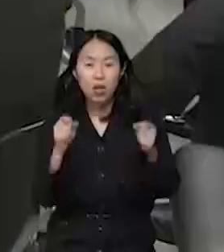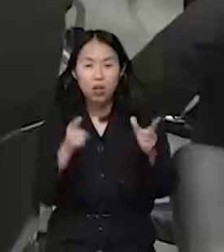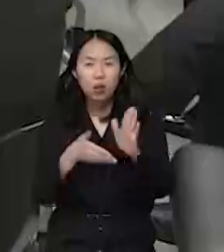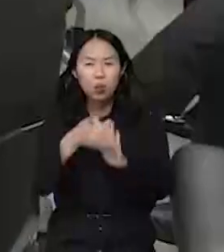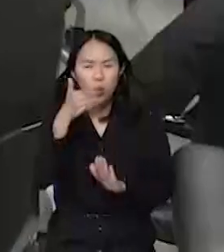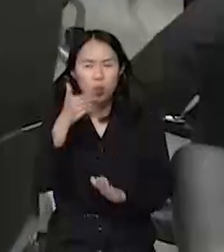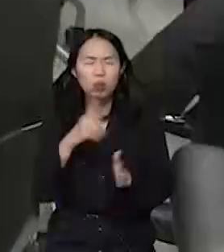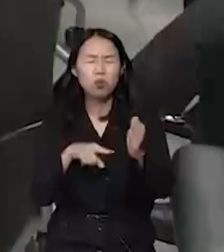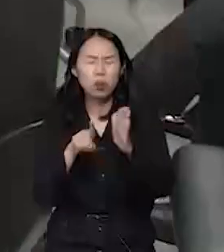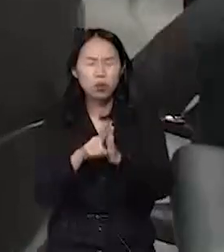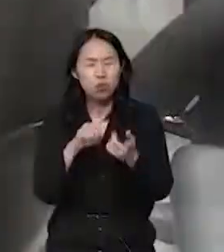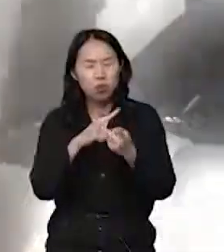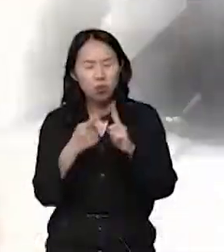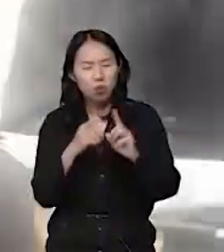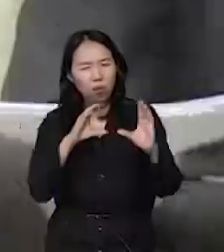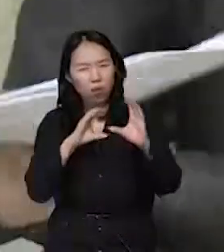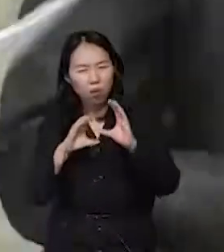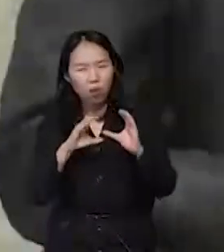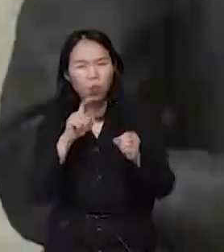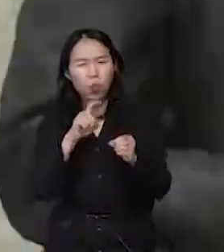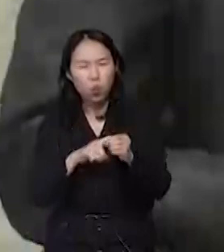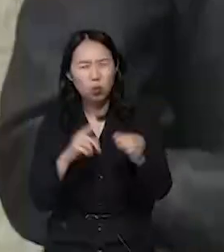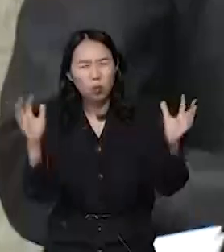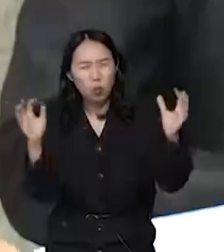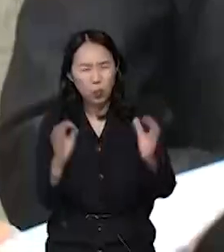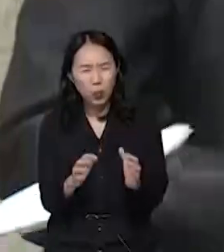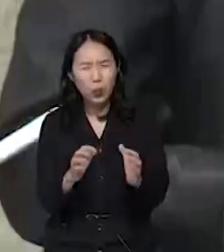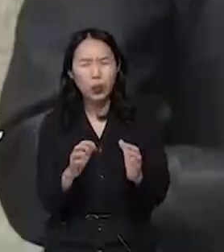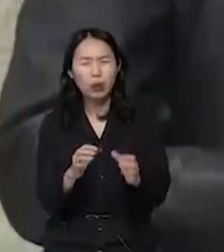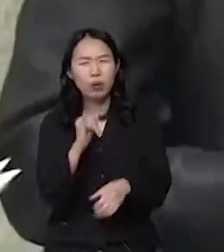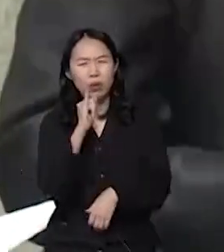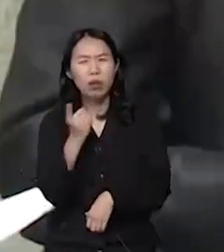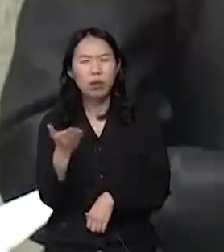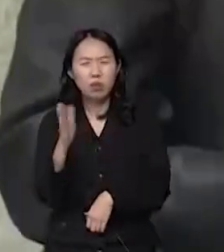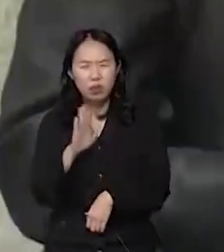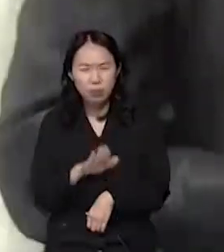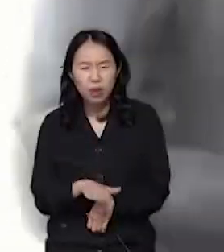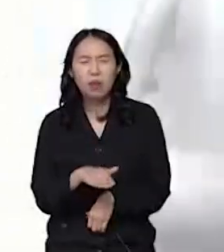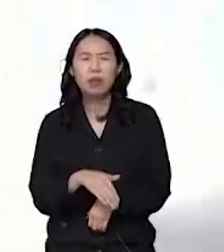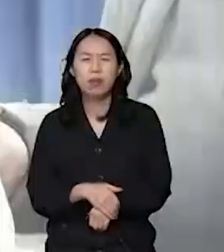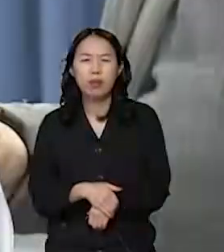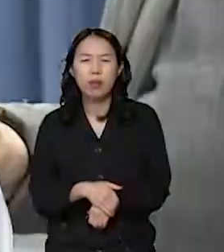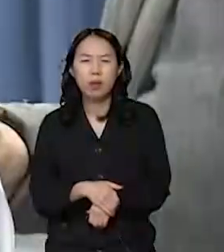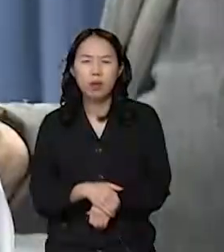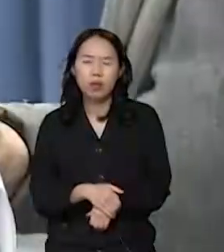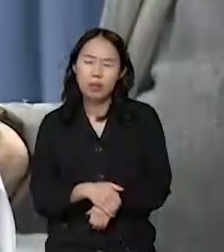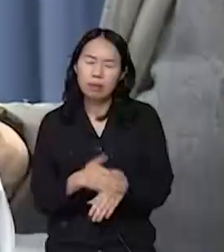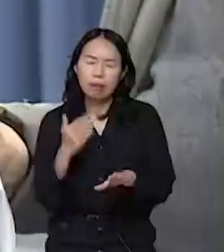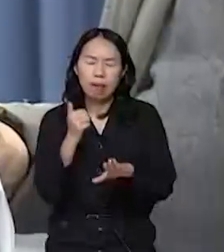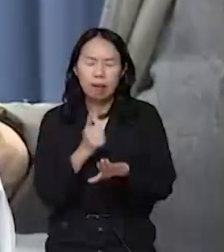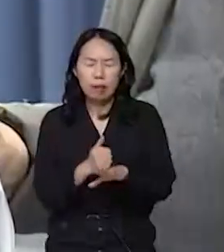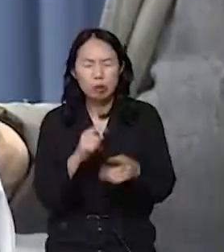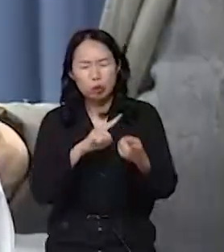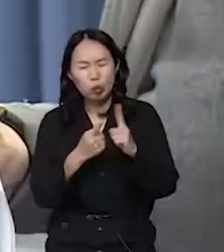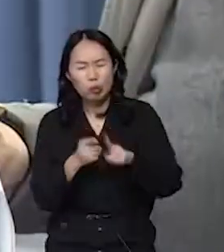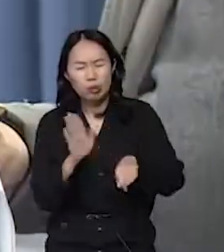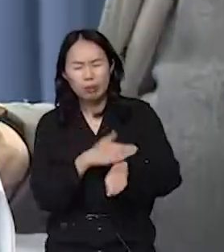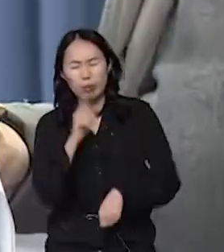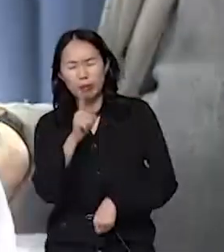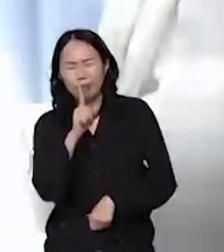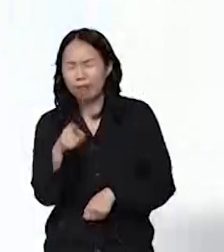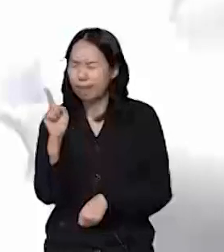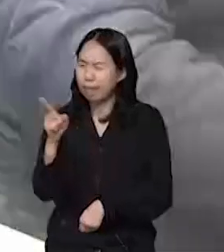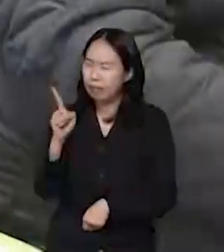위한 소통과 협치를 주제로 만들어진 시장과 시민단체와의 전례 없던 간담회였지만 오히려 서로의 잘잘못만